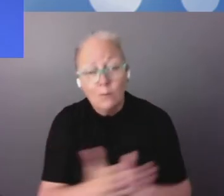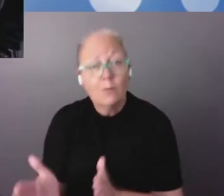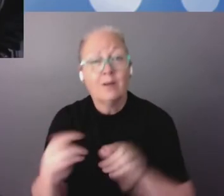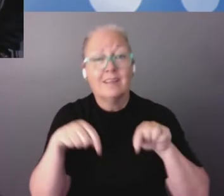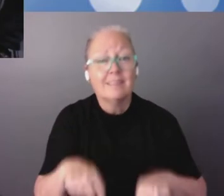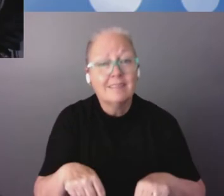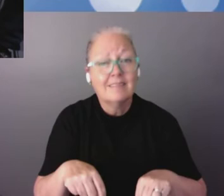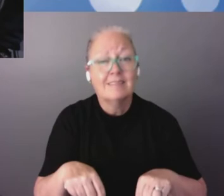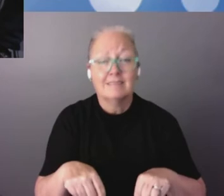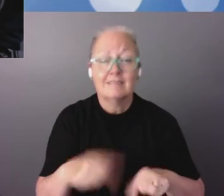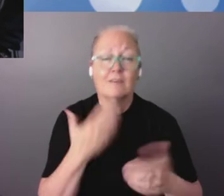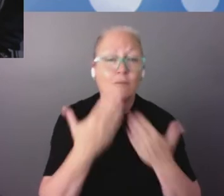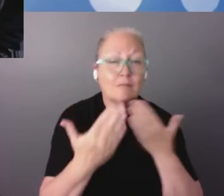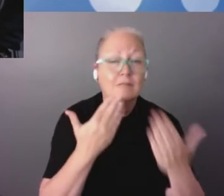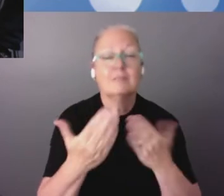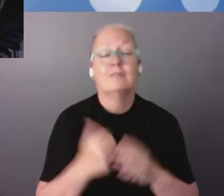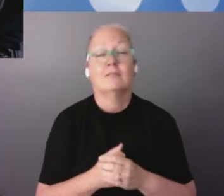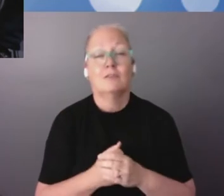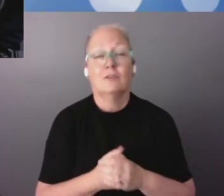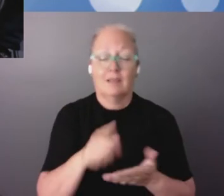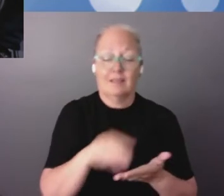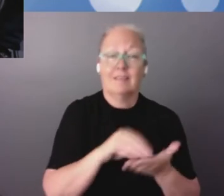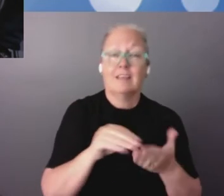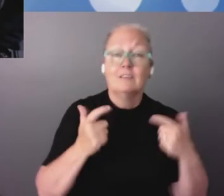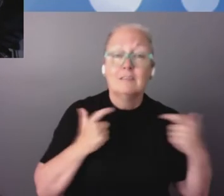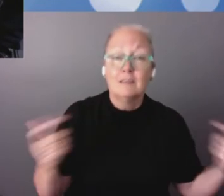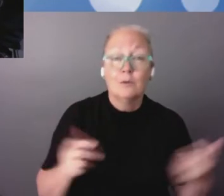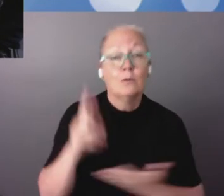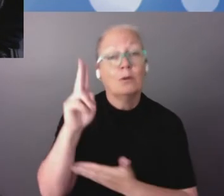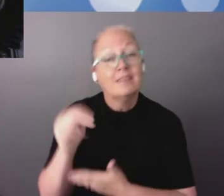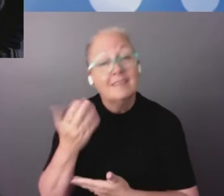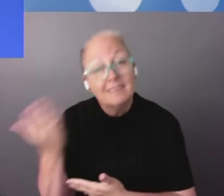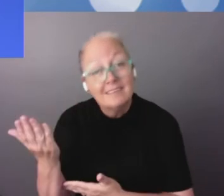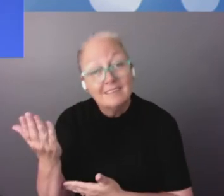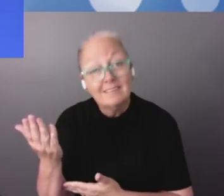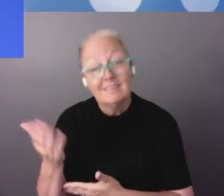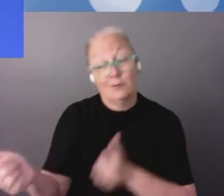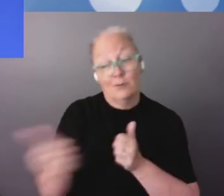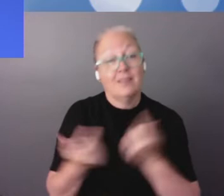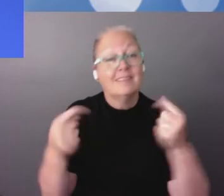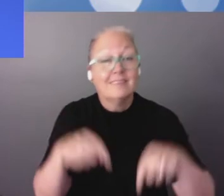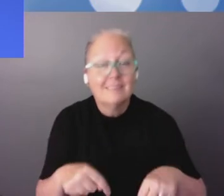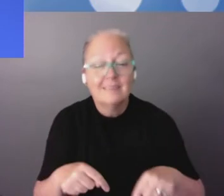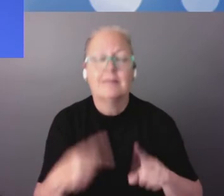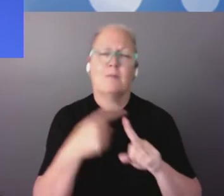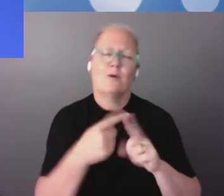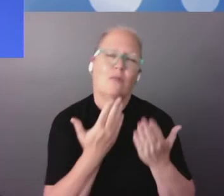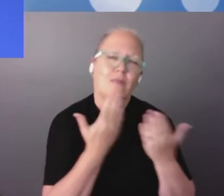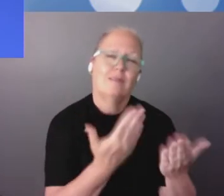général qui est ici aujourd'hui avec nous. Et à tous les participants,